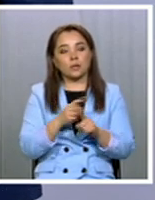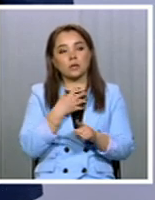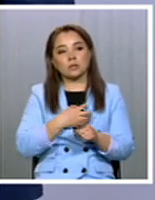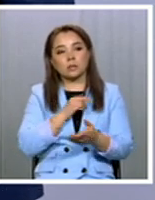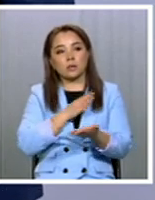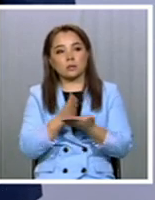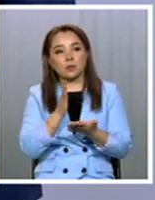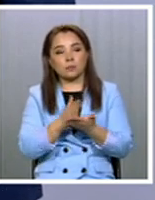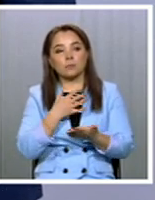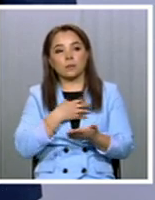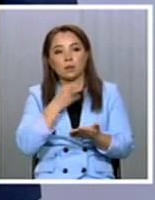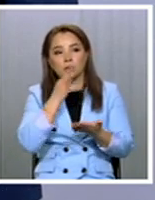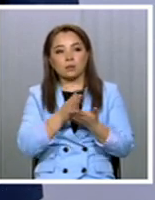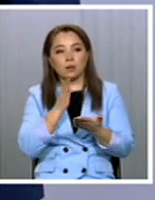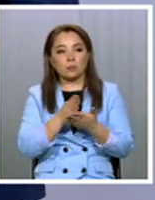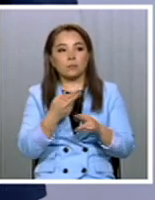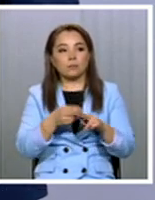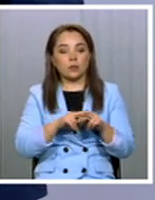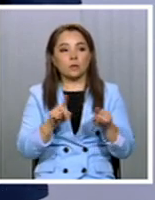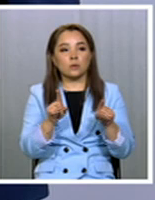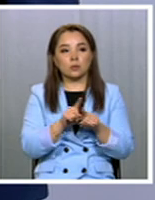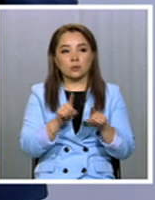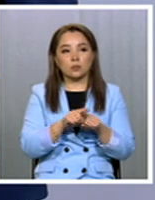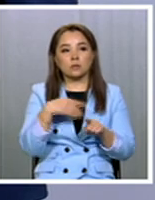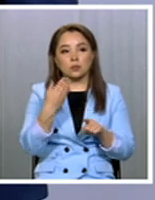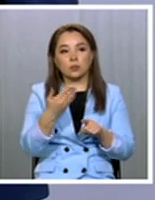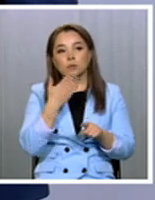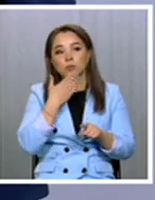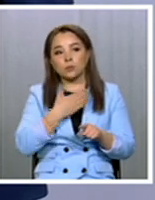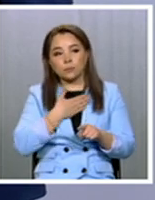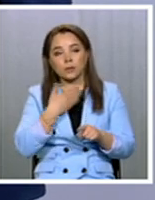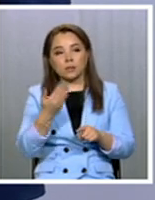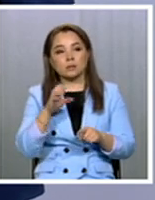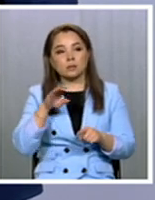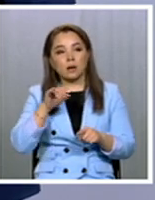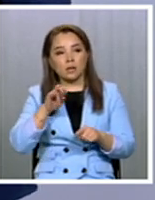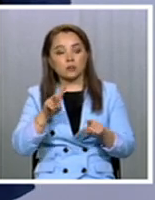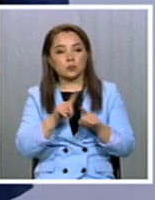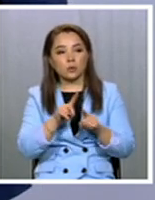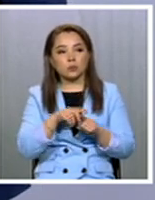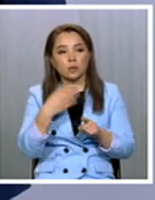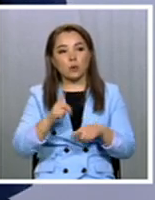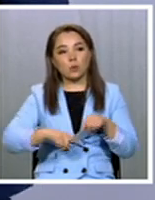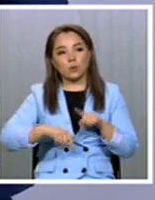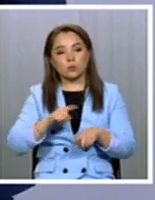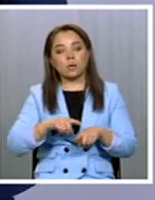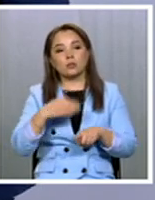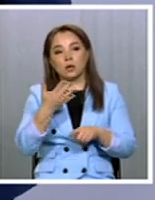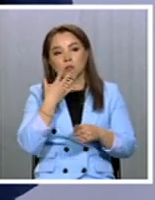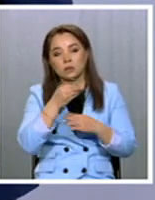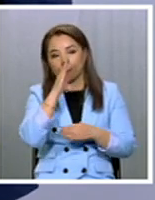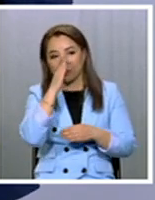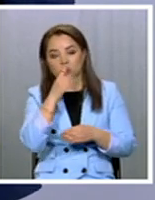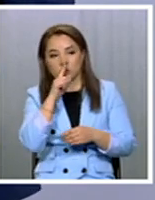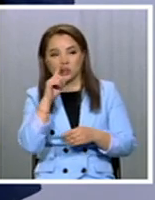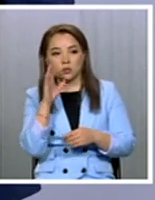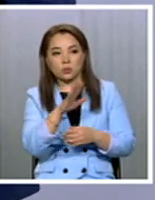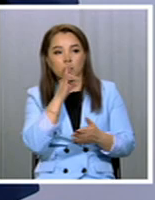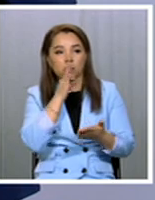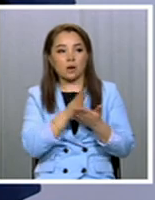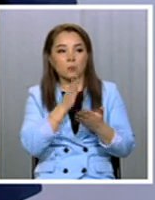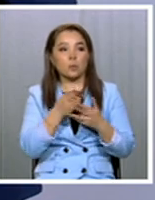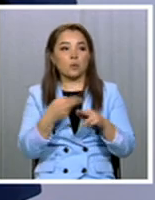Халыққа, партияға және Сталинге сүйіспеншілік, отан жауларына деген жек көрініш. Бұл жерден